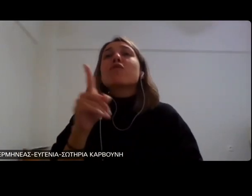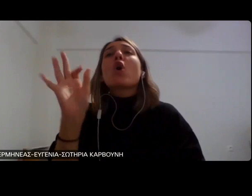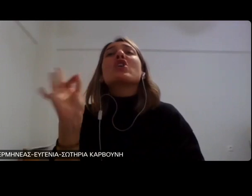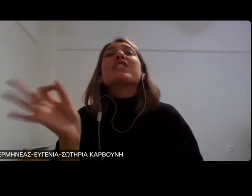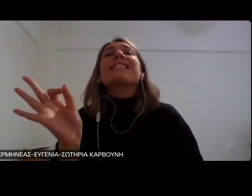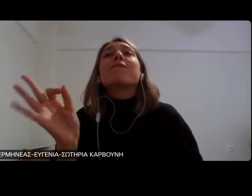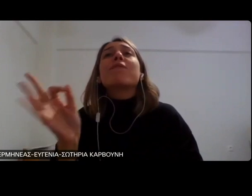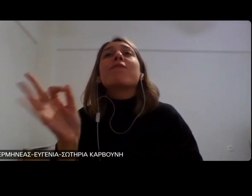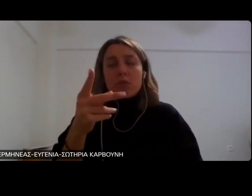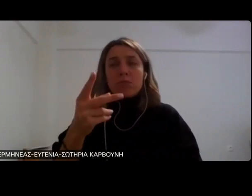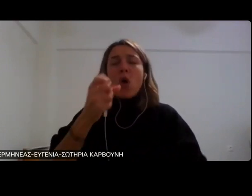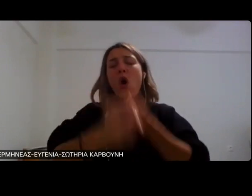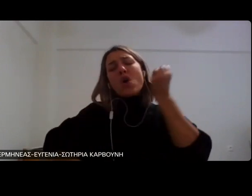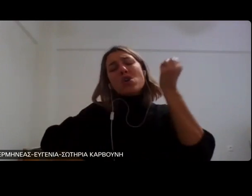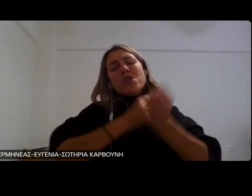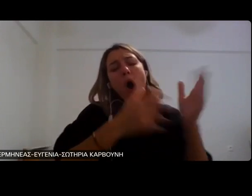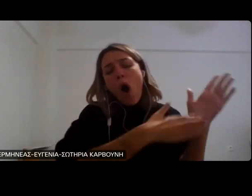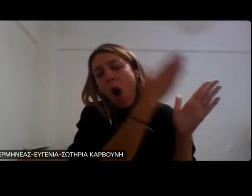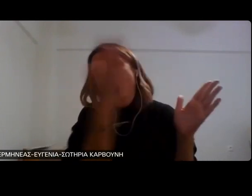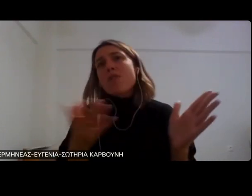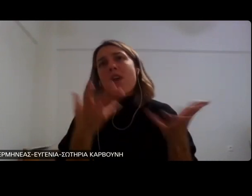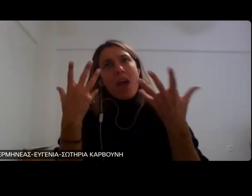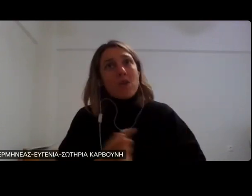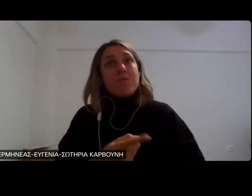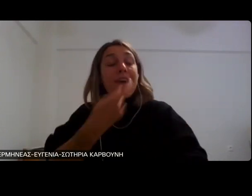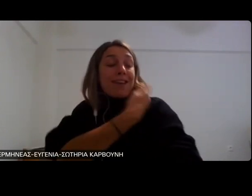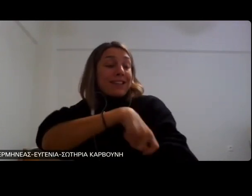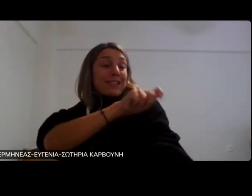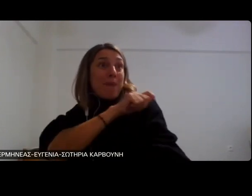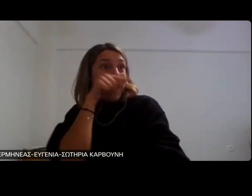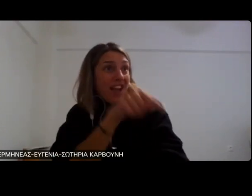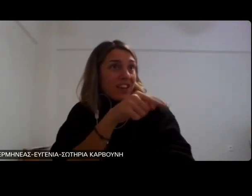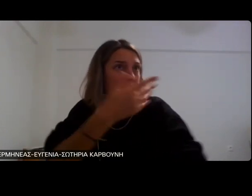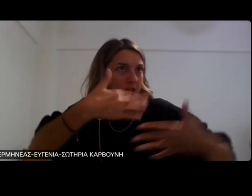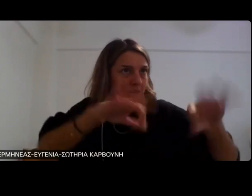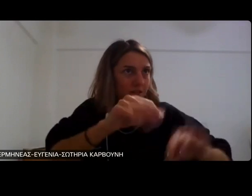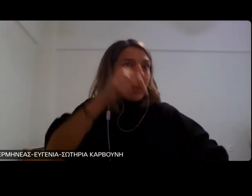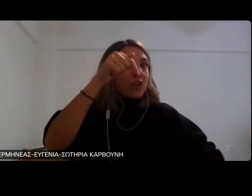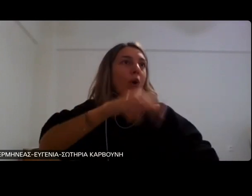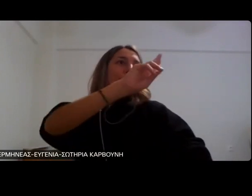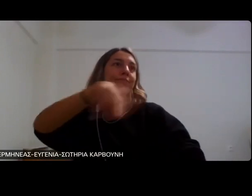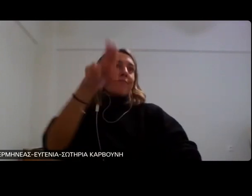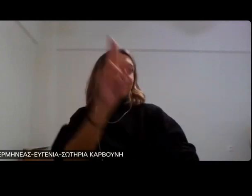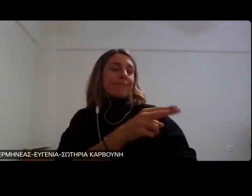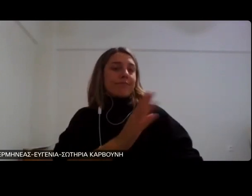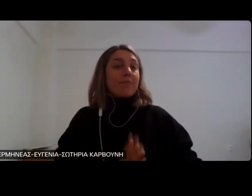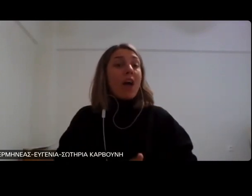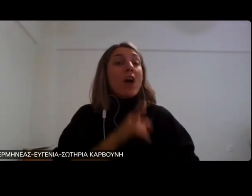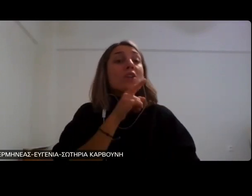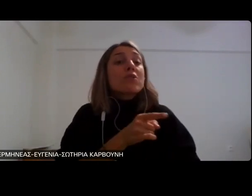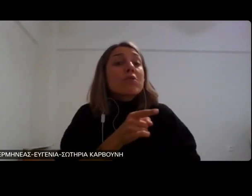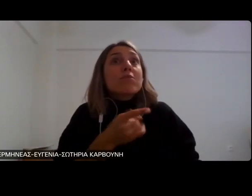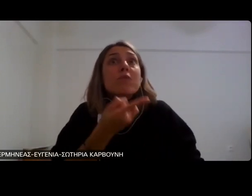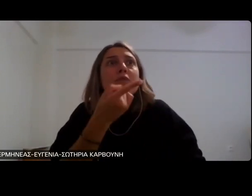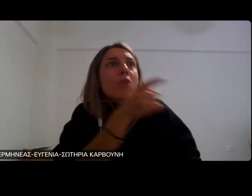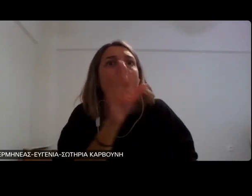πάρα πολλά χρόνια και ότι στην Ισπανία, από όπου ξεκίνησε, έχει απορριφθεί επισήμως και δεν δέχονται να το χρησιμοποιήσουν